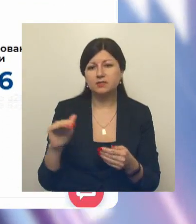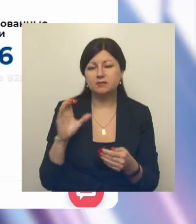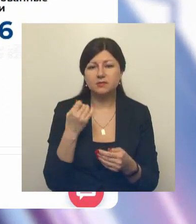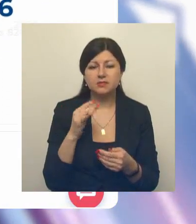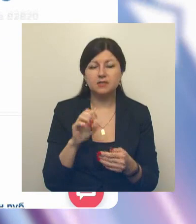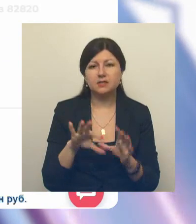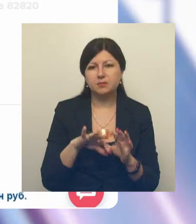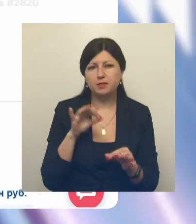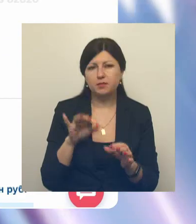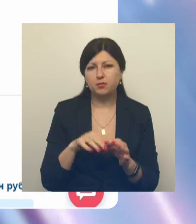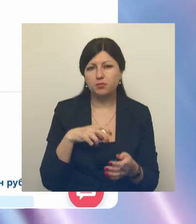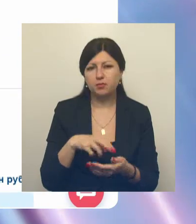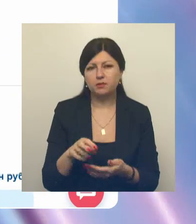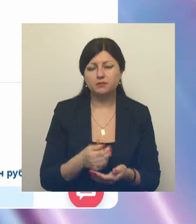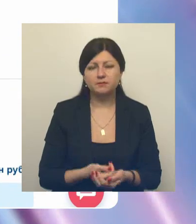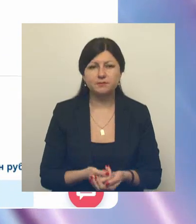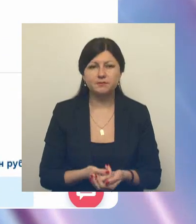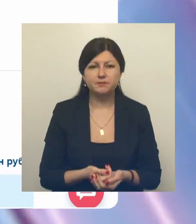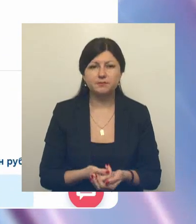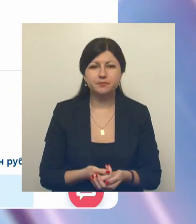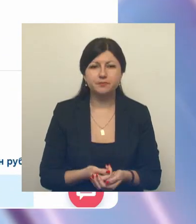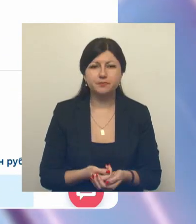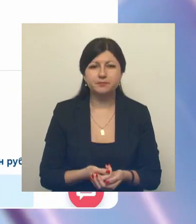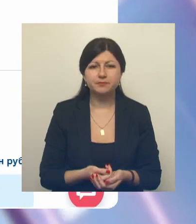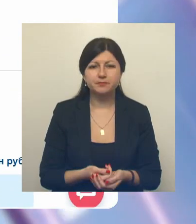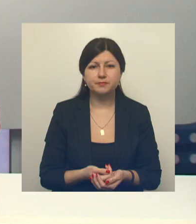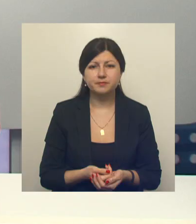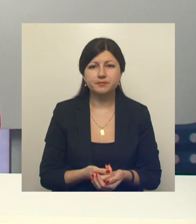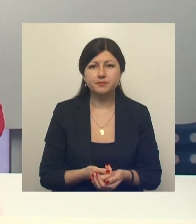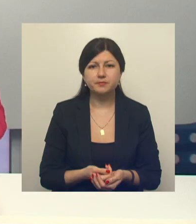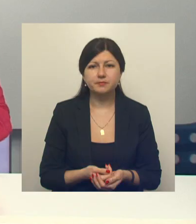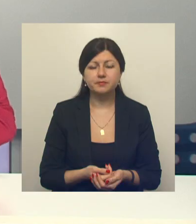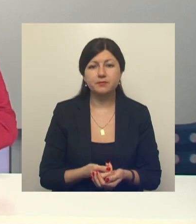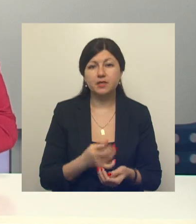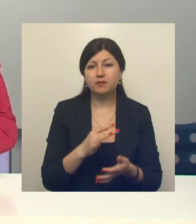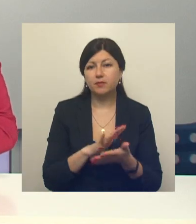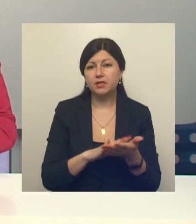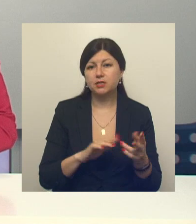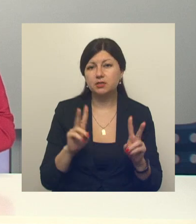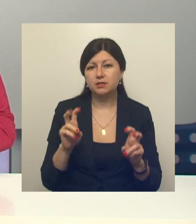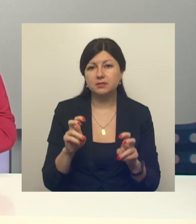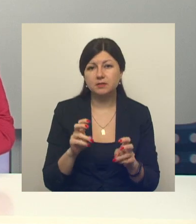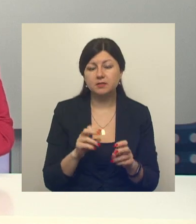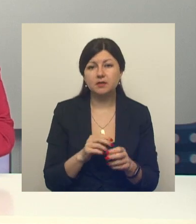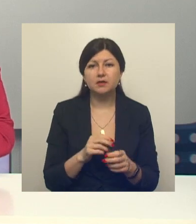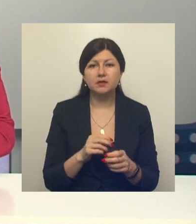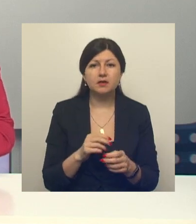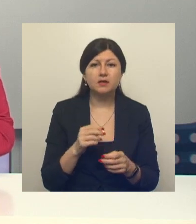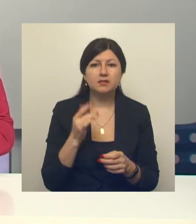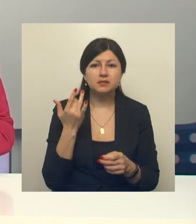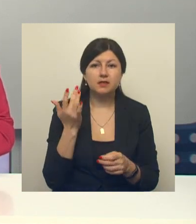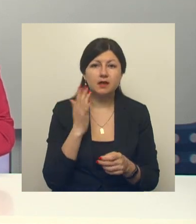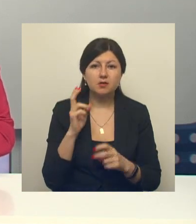отбор. Кирилл Мусаев, Валерий Варьков. Такой день на «Мире Белогорья». И в продолжение темы. Один из лидеров